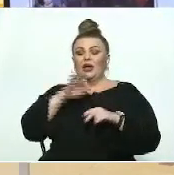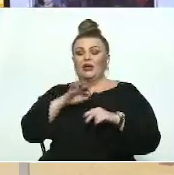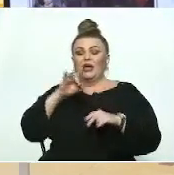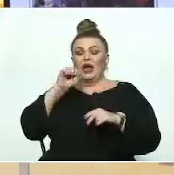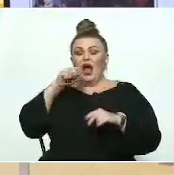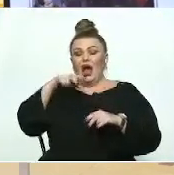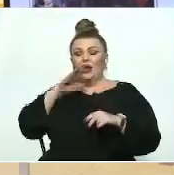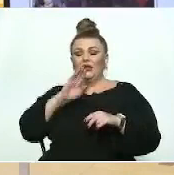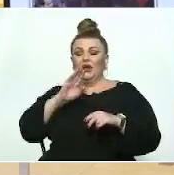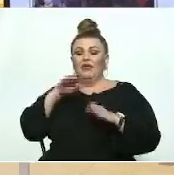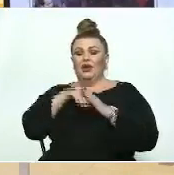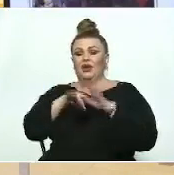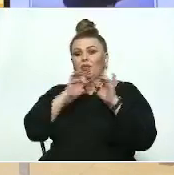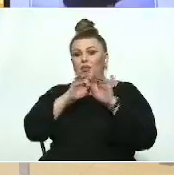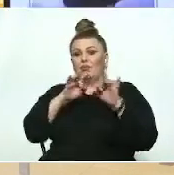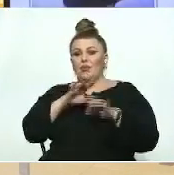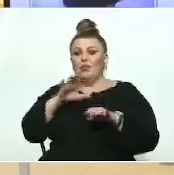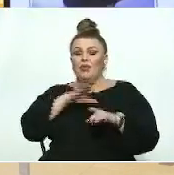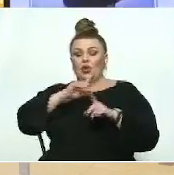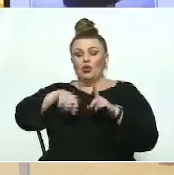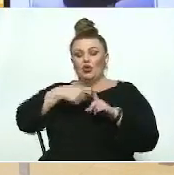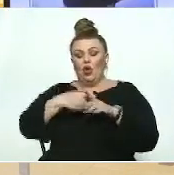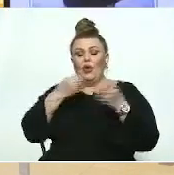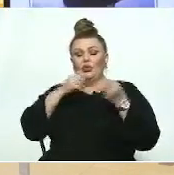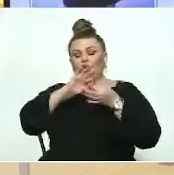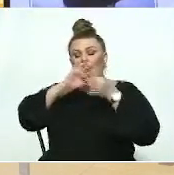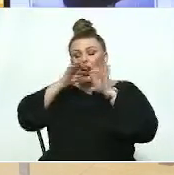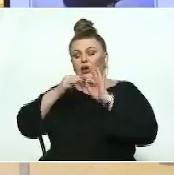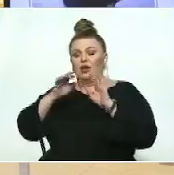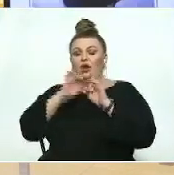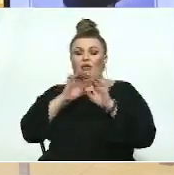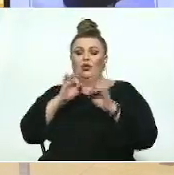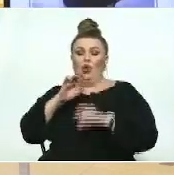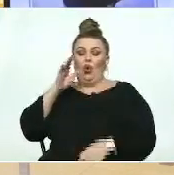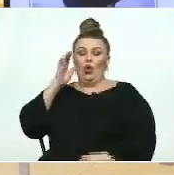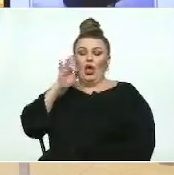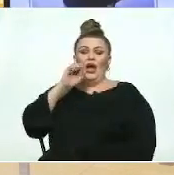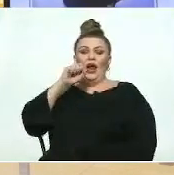televiziyasında xəbərlərin növbəti buraxılışlarında daha ətraflı məlumat verəcəyik. Realda qalın.